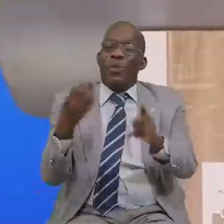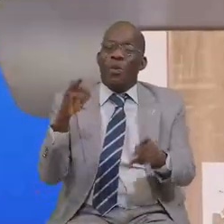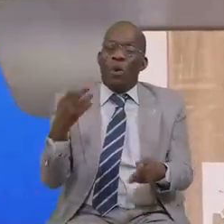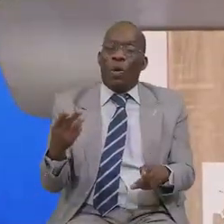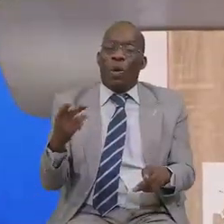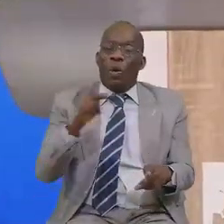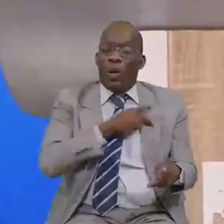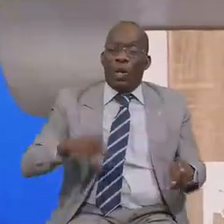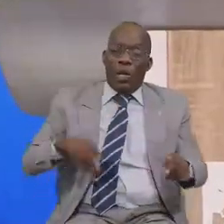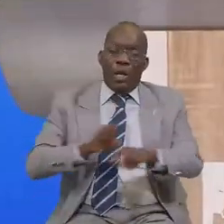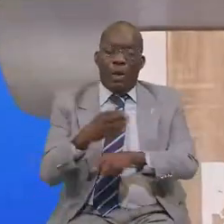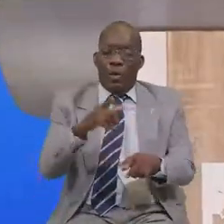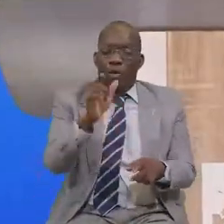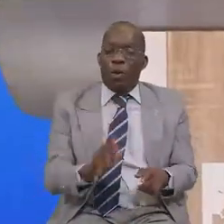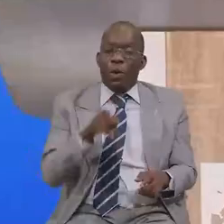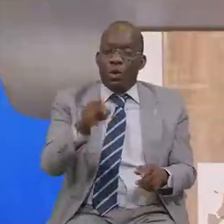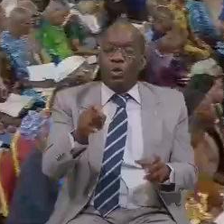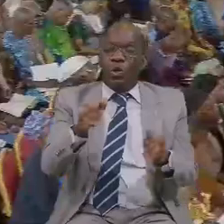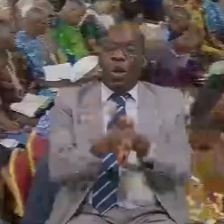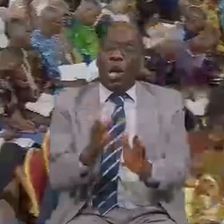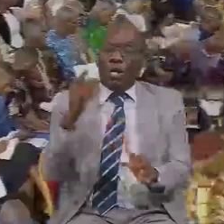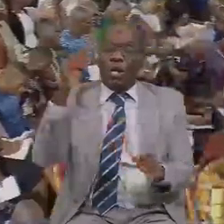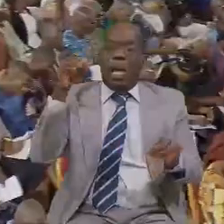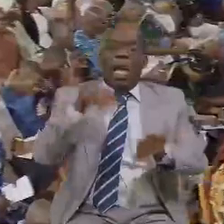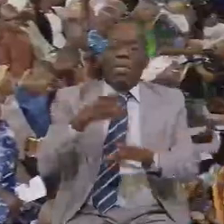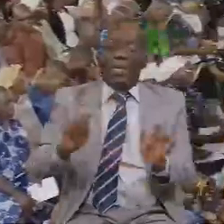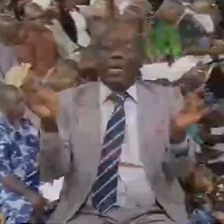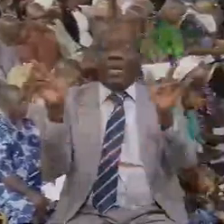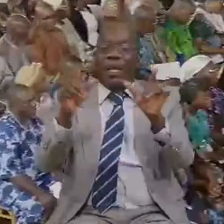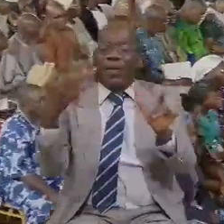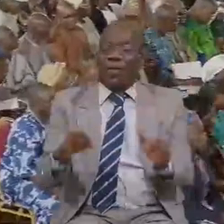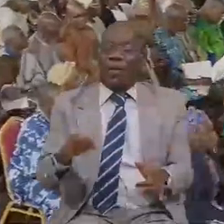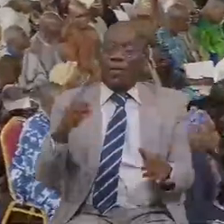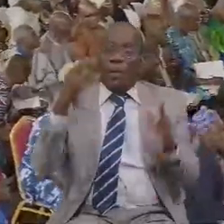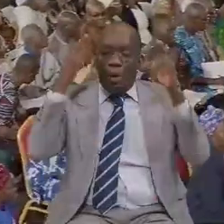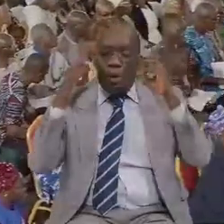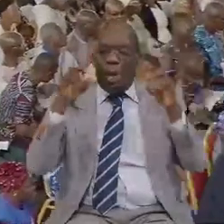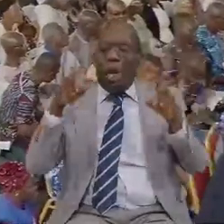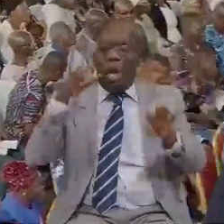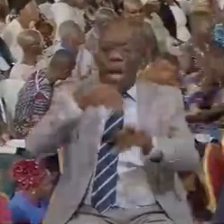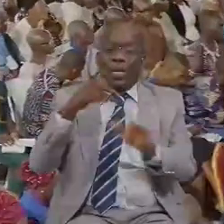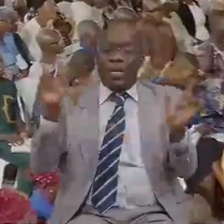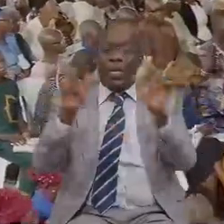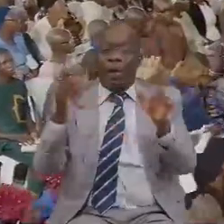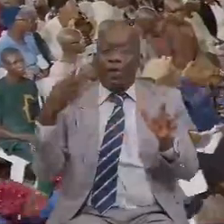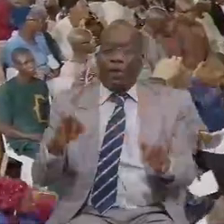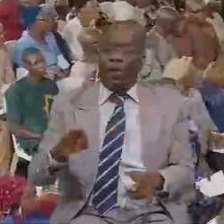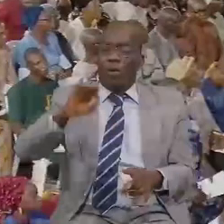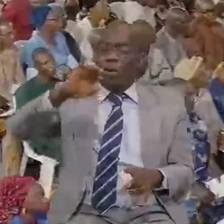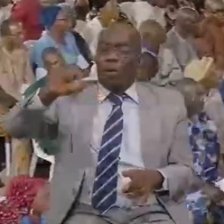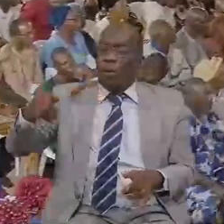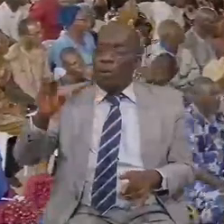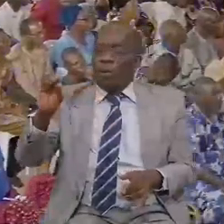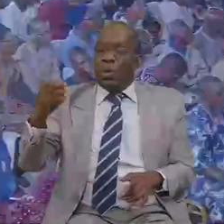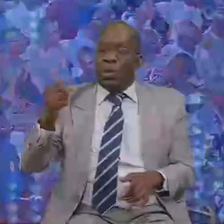des choses au niveau de Moïse. Du niveau de Josué, des choses du niveau de David, des choses du